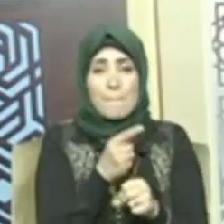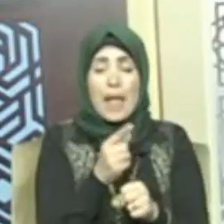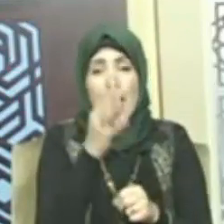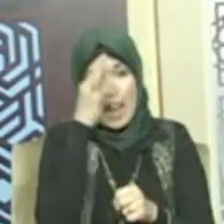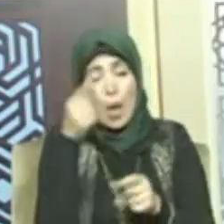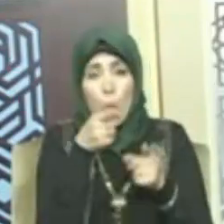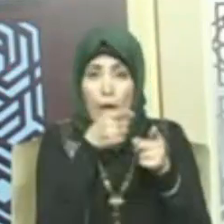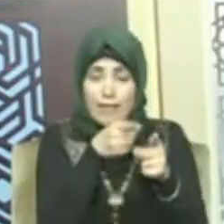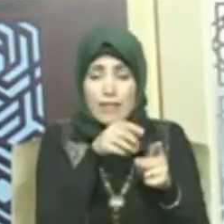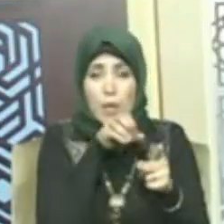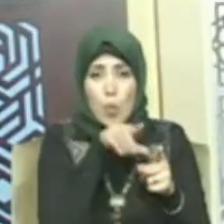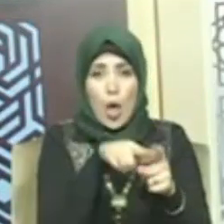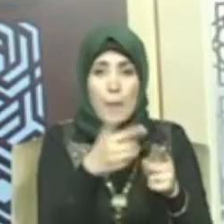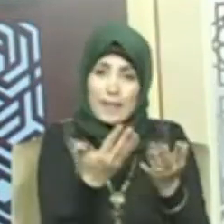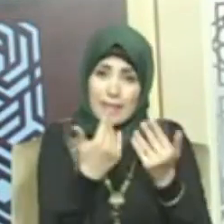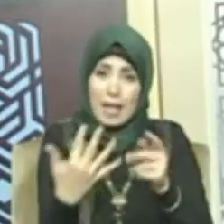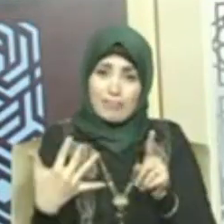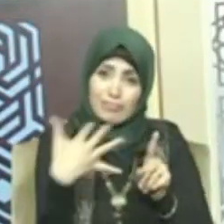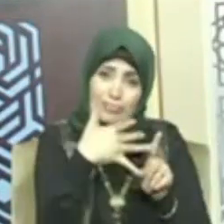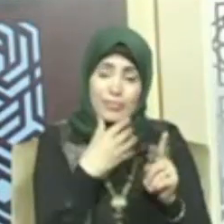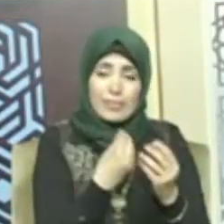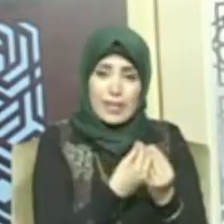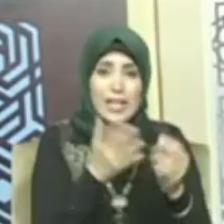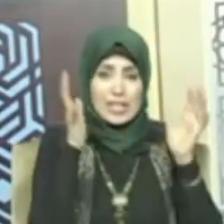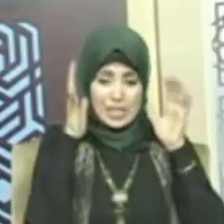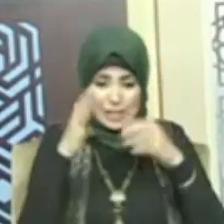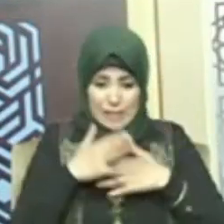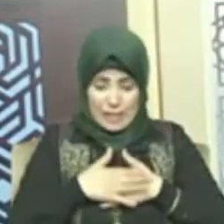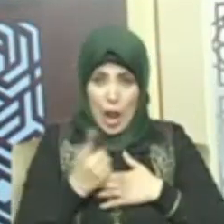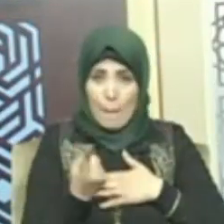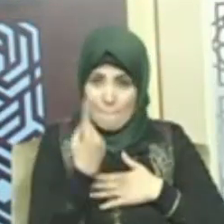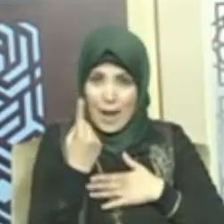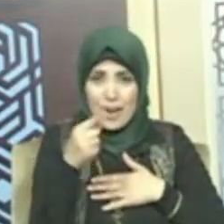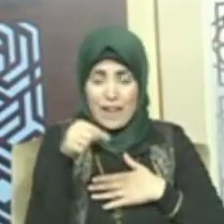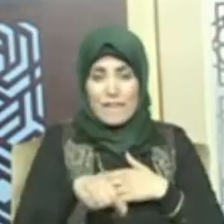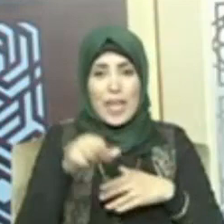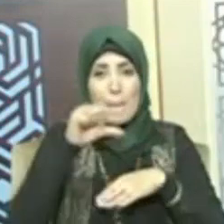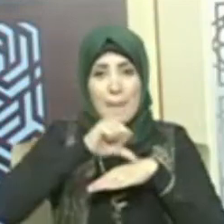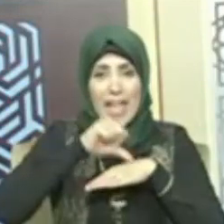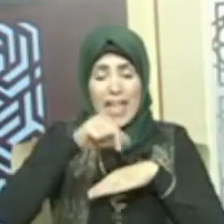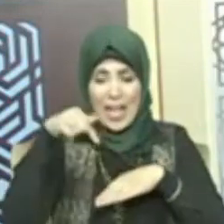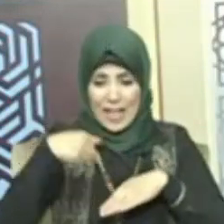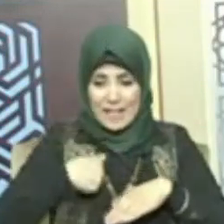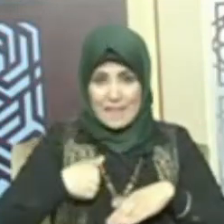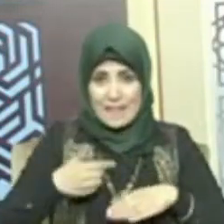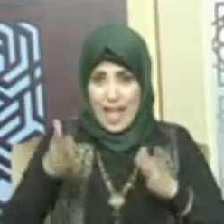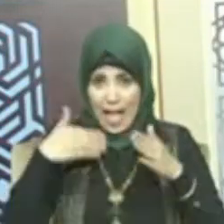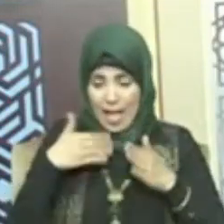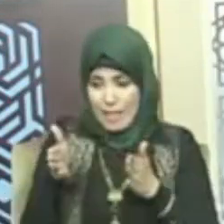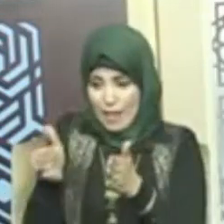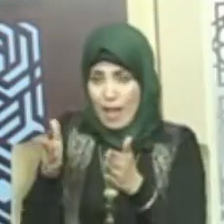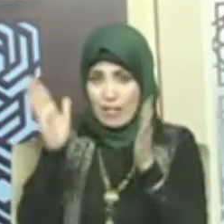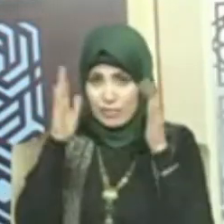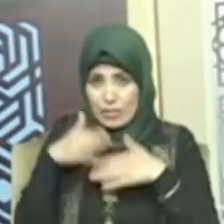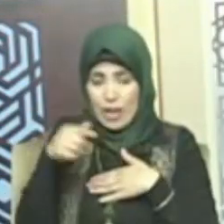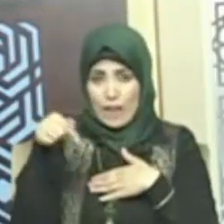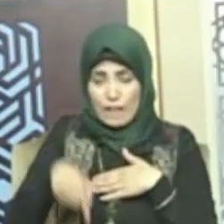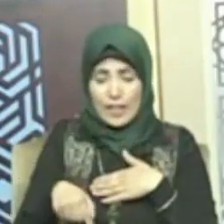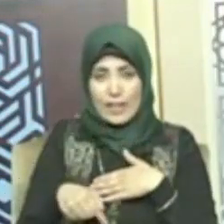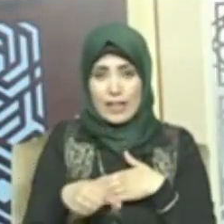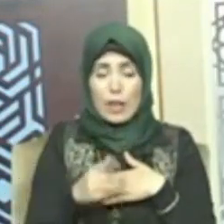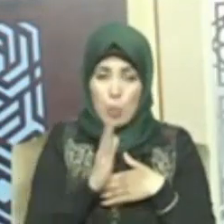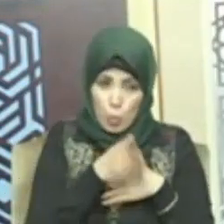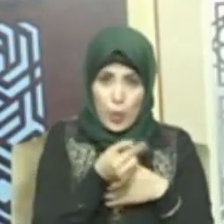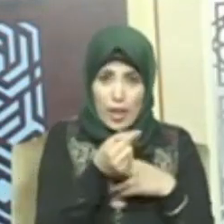أتيت بيتي فصليت لي فيه في مكان أتخذه مصلى. فقال النبي